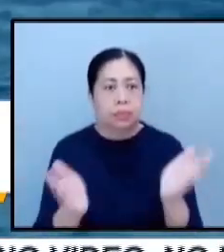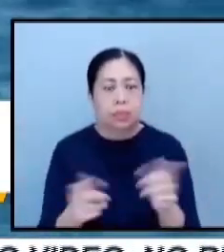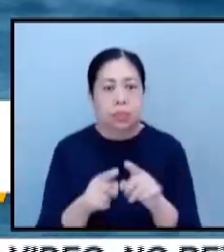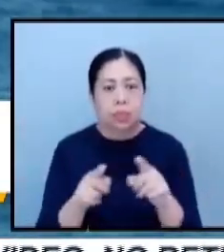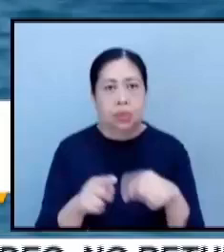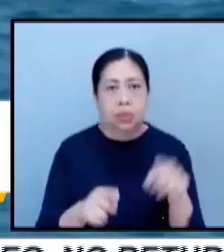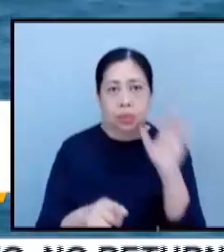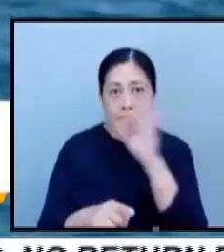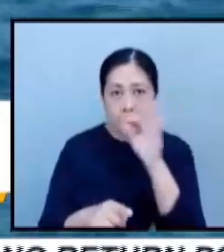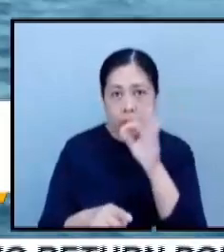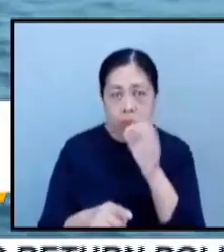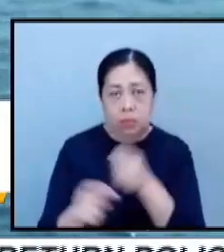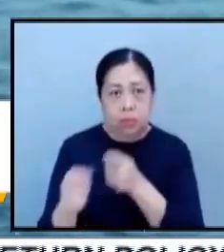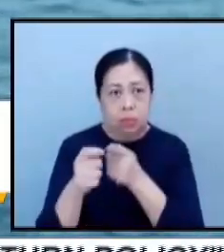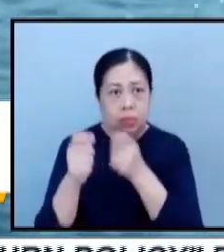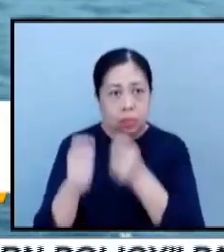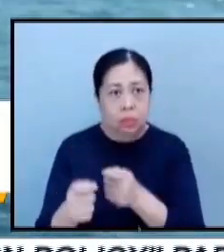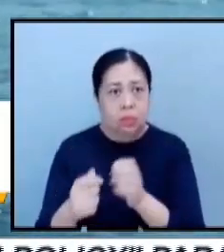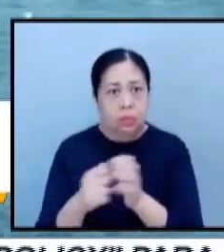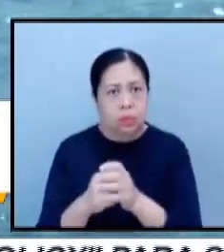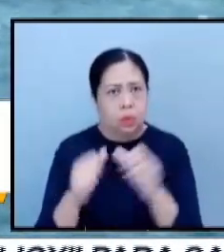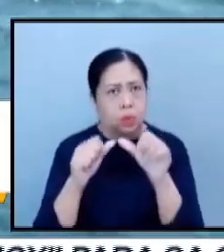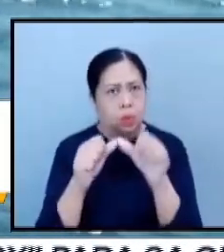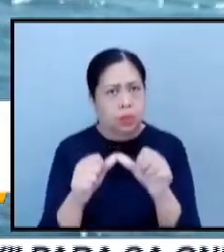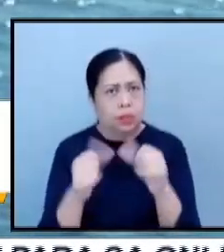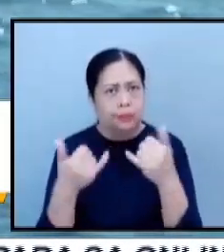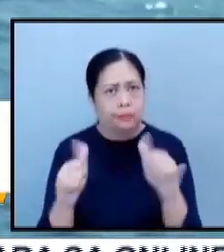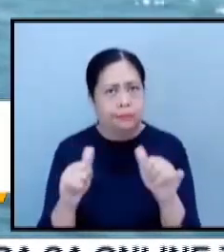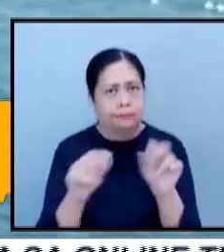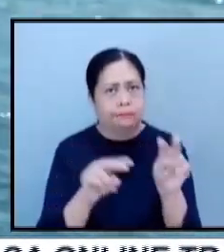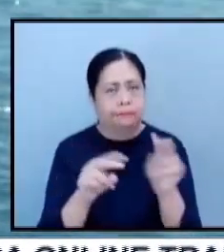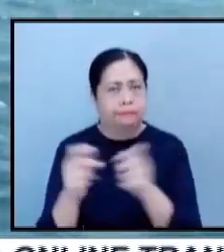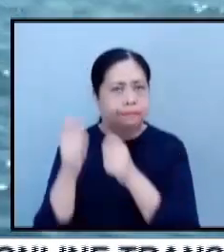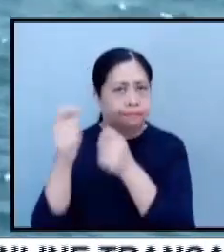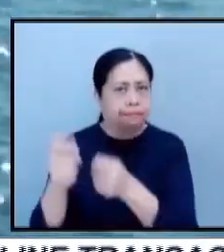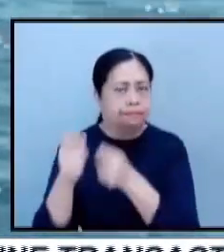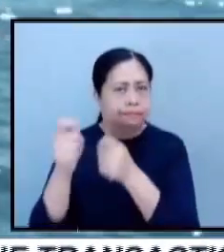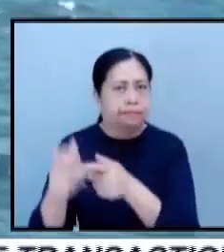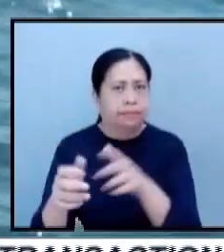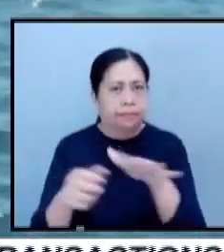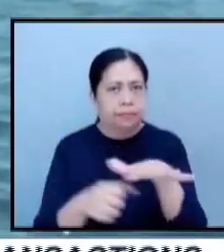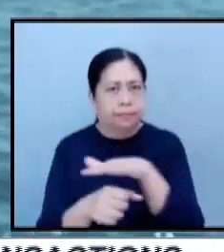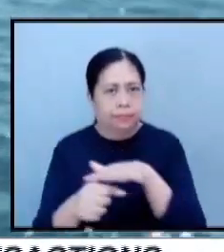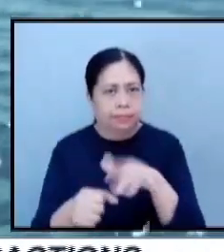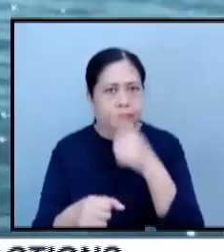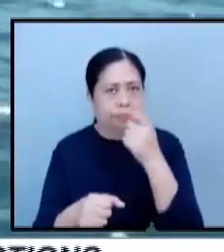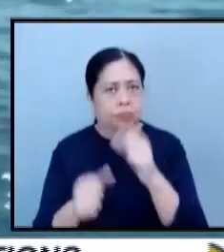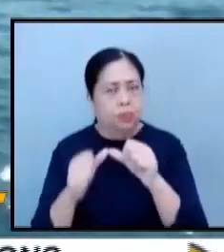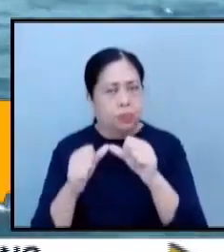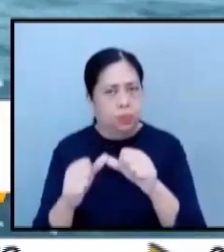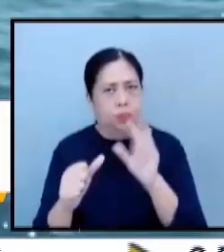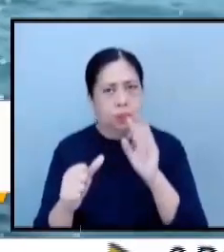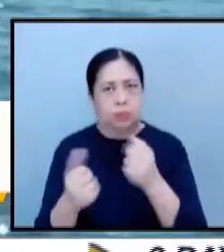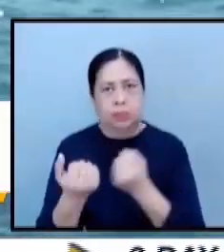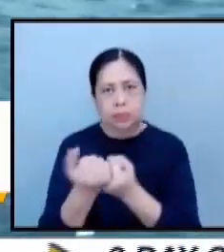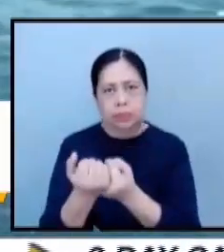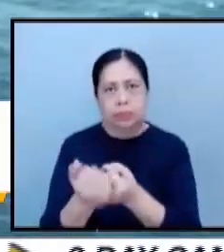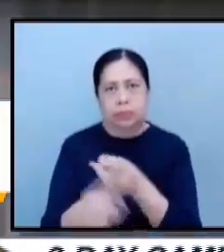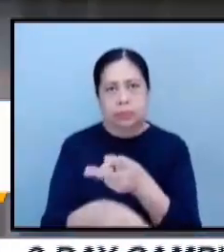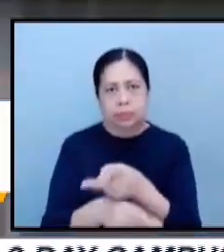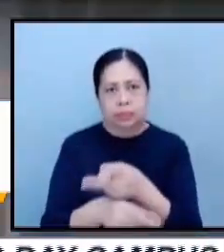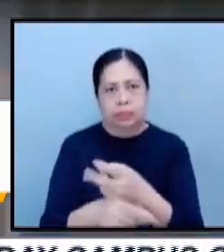kababayang mangingisda na patuloy pa rin na mangisda sa ating teritoryo dahil patuloy silang babantayan ng